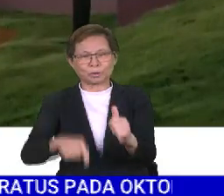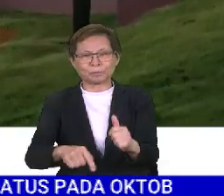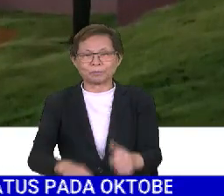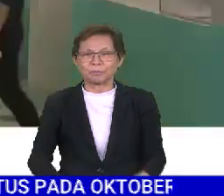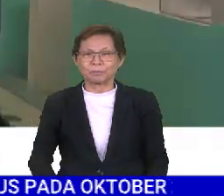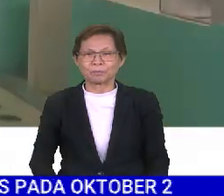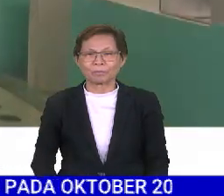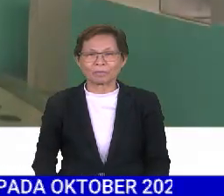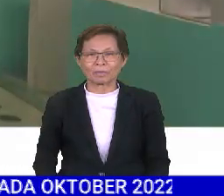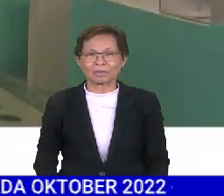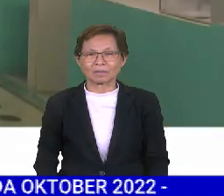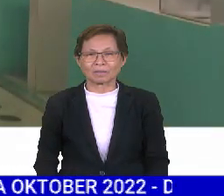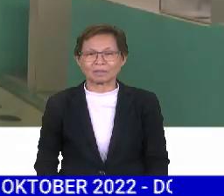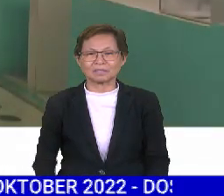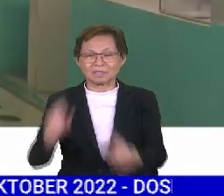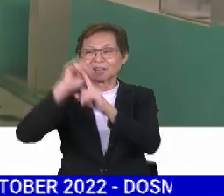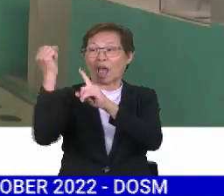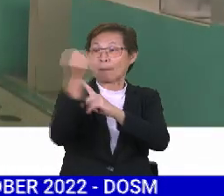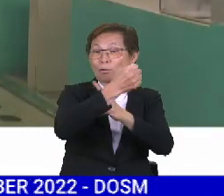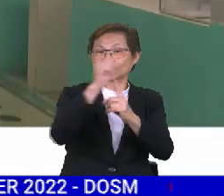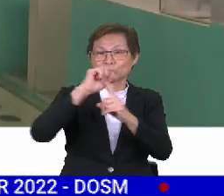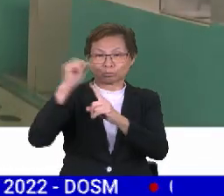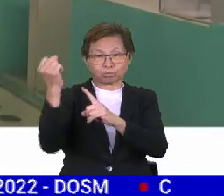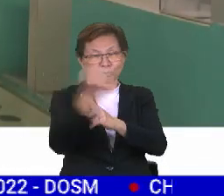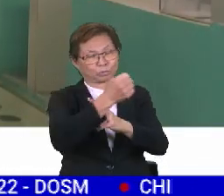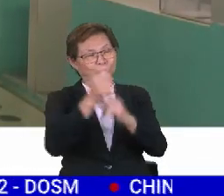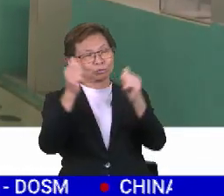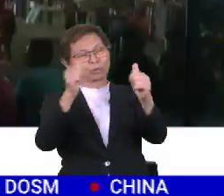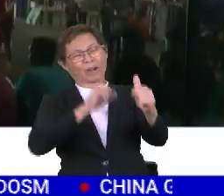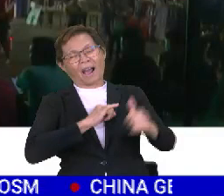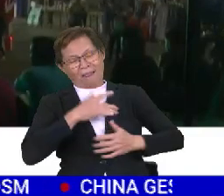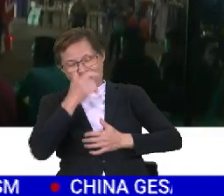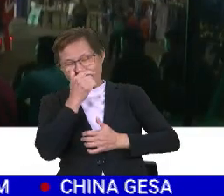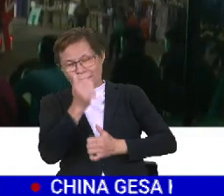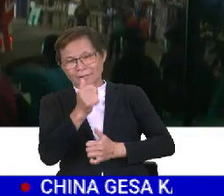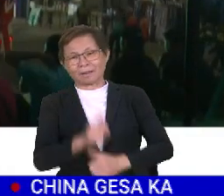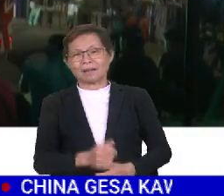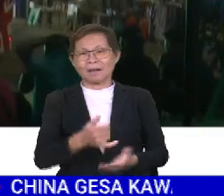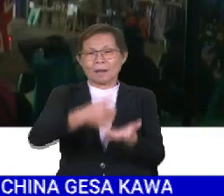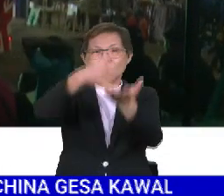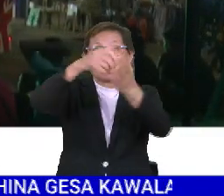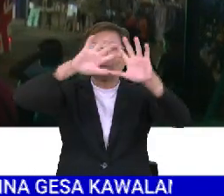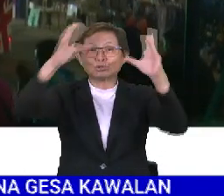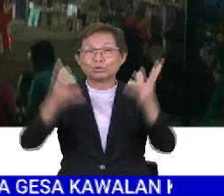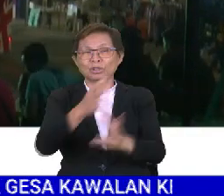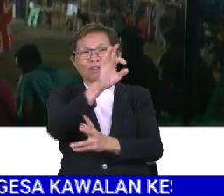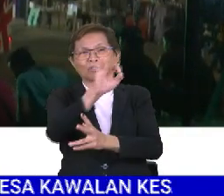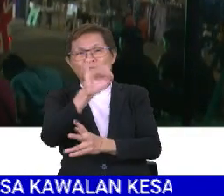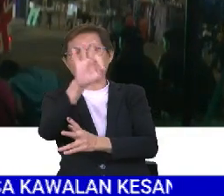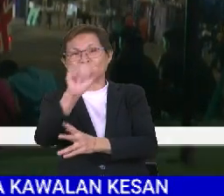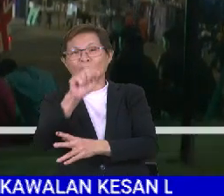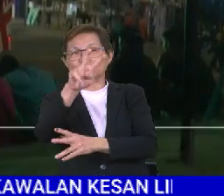This is atmosphere, World Cup atmosphere. This is good. I like. Sempena Piala Dunia FIFA